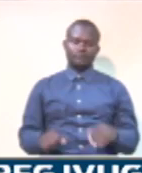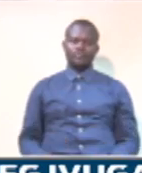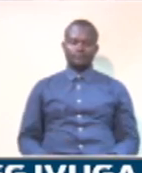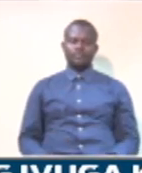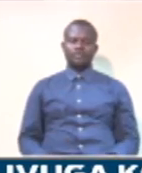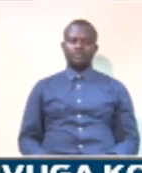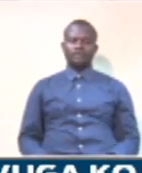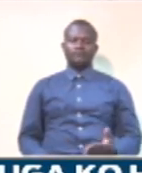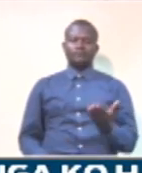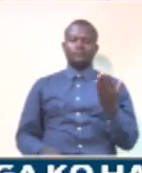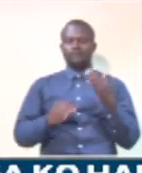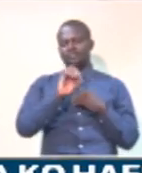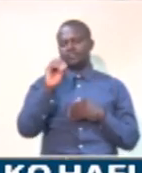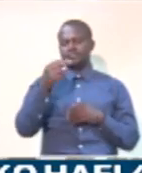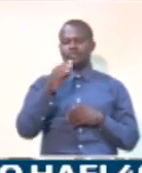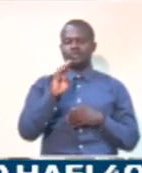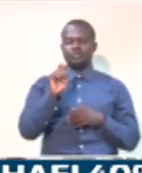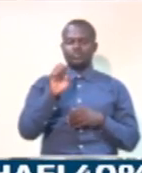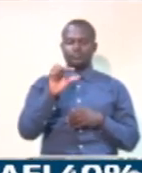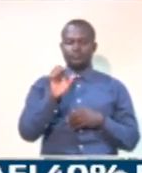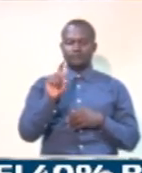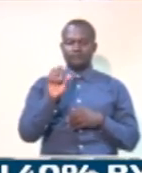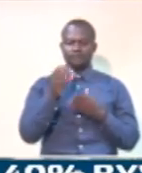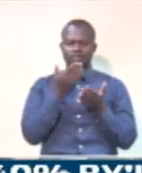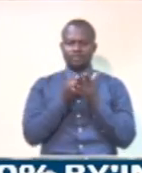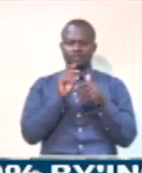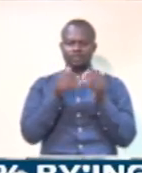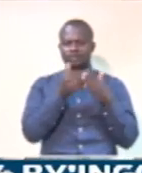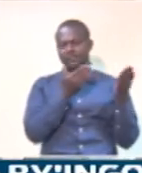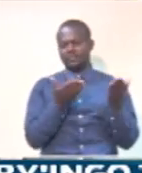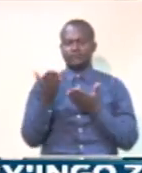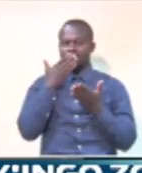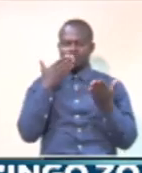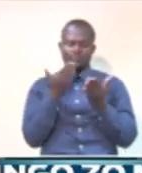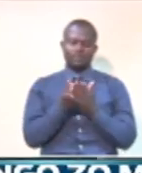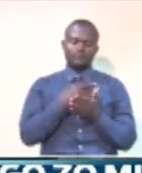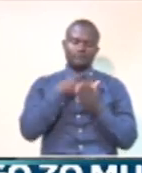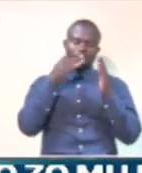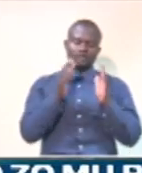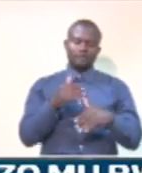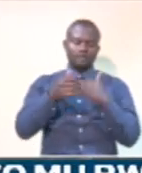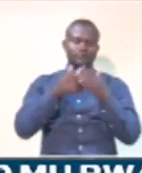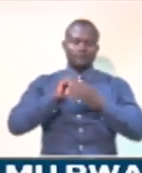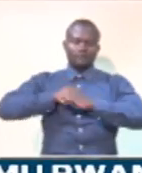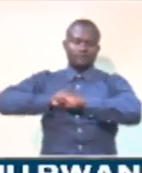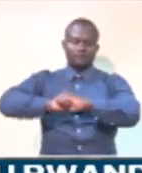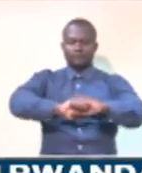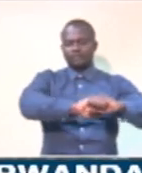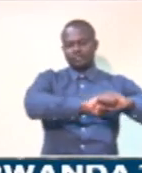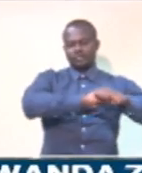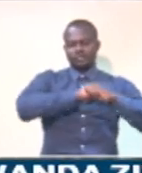Guverineri w'intara y'Iburengerazuba Habitegeko François we yasabye abaturage kwakira neza abashyitsi babagana no gukomeza kwirindira